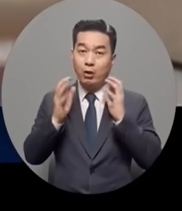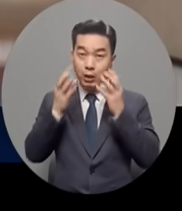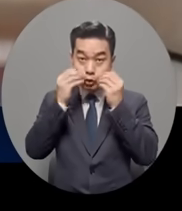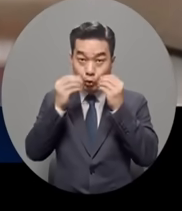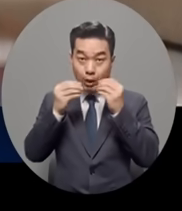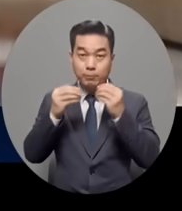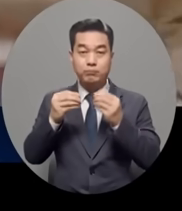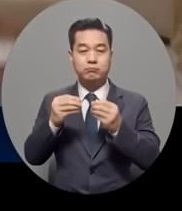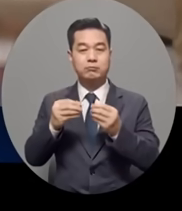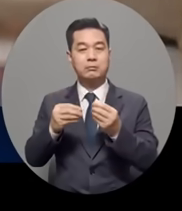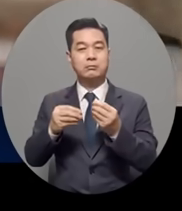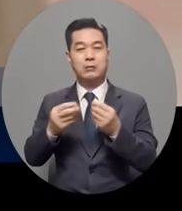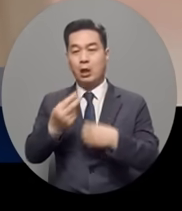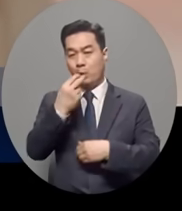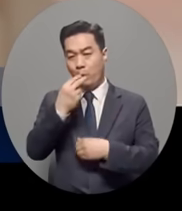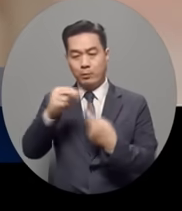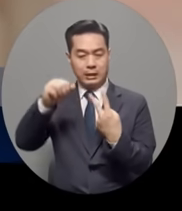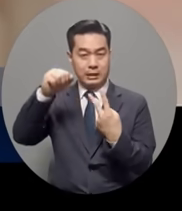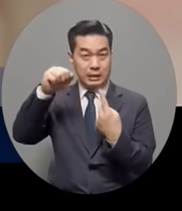종합보험 1위라는